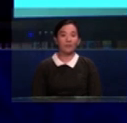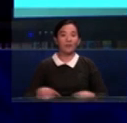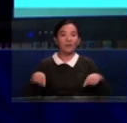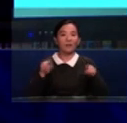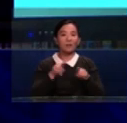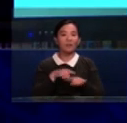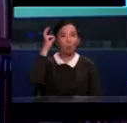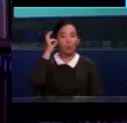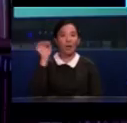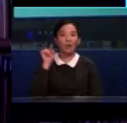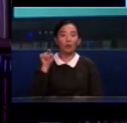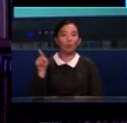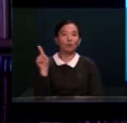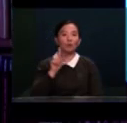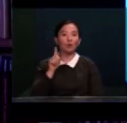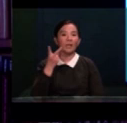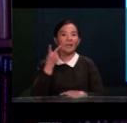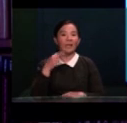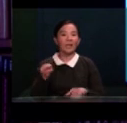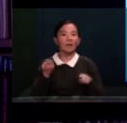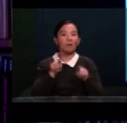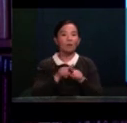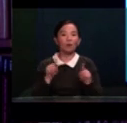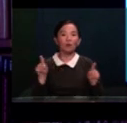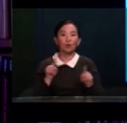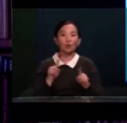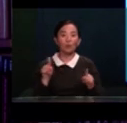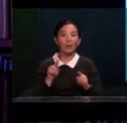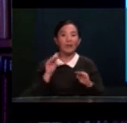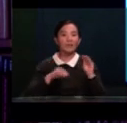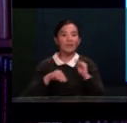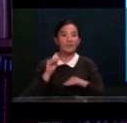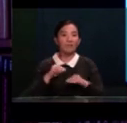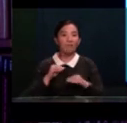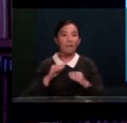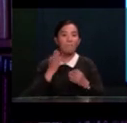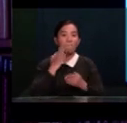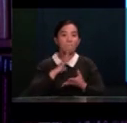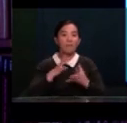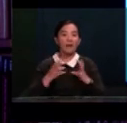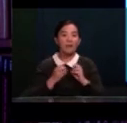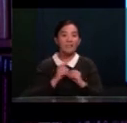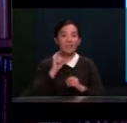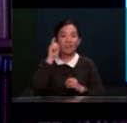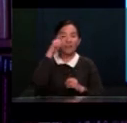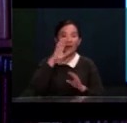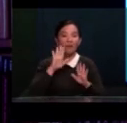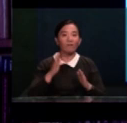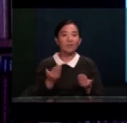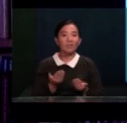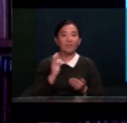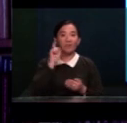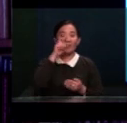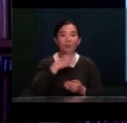Также необходимо помнить, для того, чтобы составить баланс по кислороду в кислой среде,